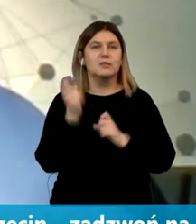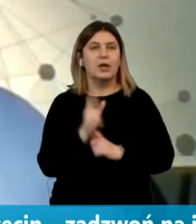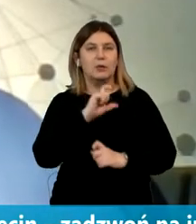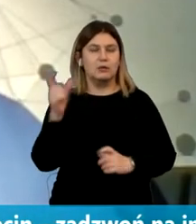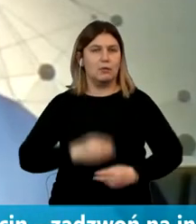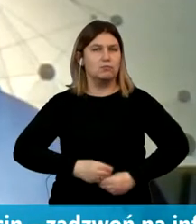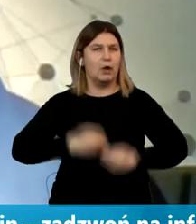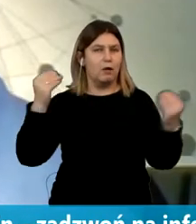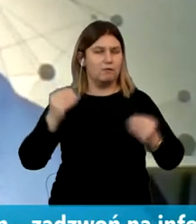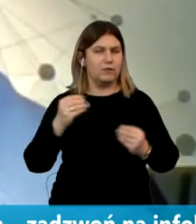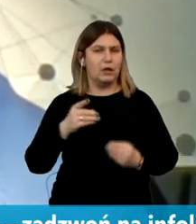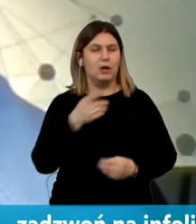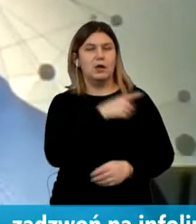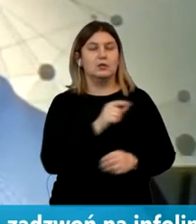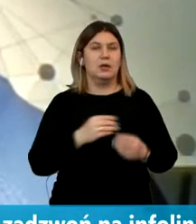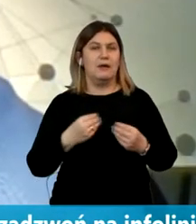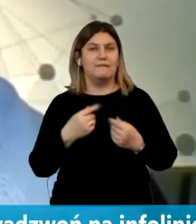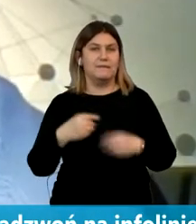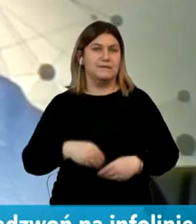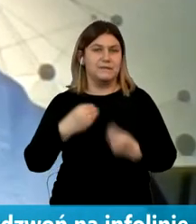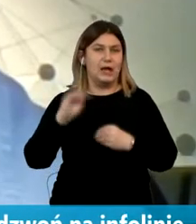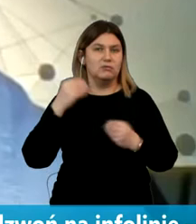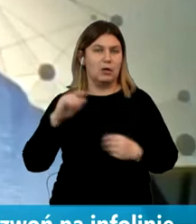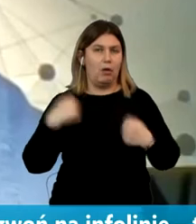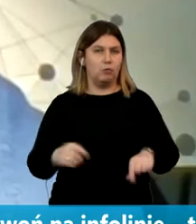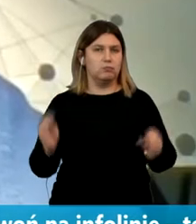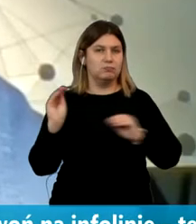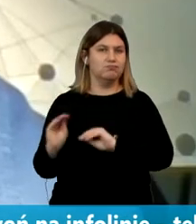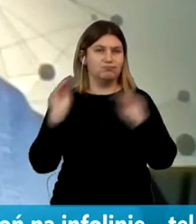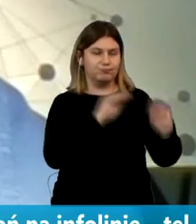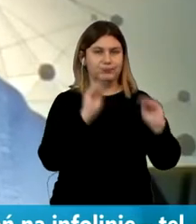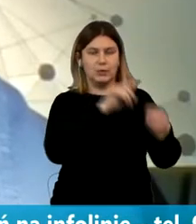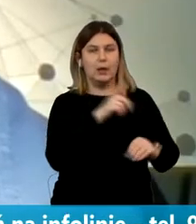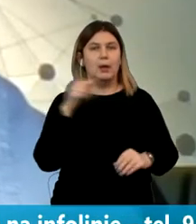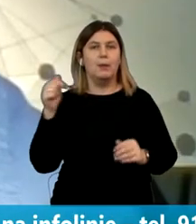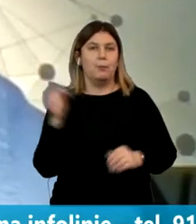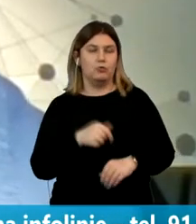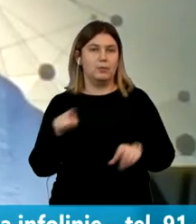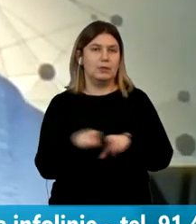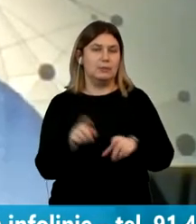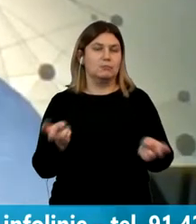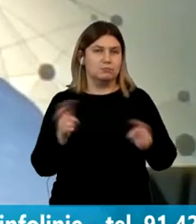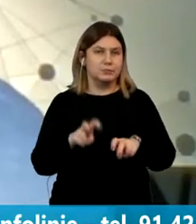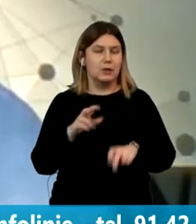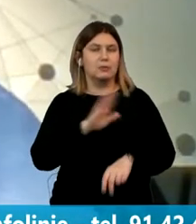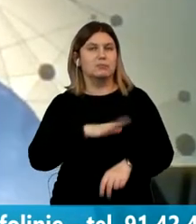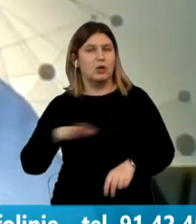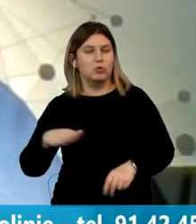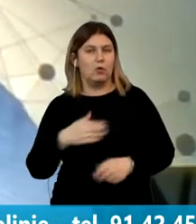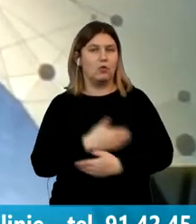rozwija, coraz więcej osób się tam wprowadza, więc musimy także z tą infrastrukturą społeczną tam trafić. To efekt